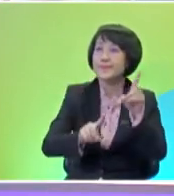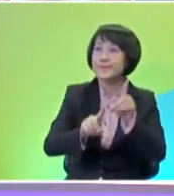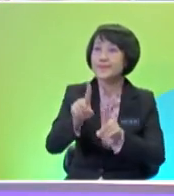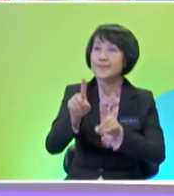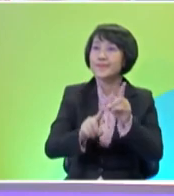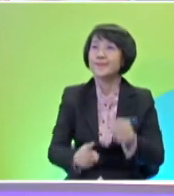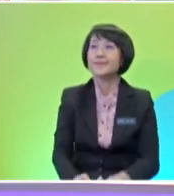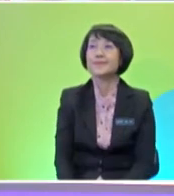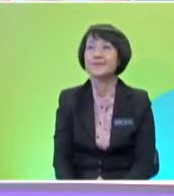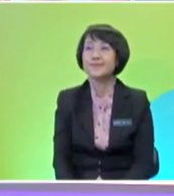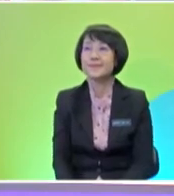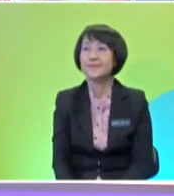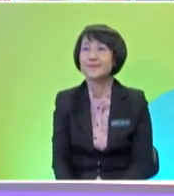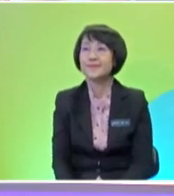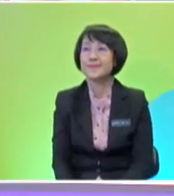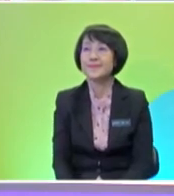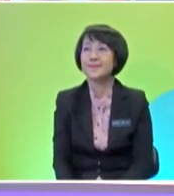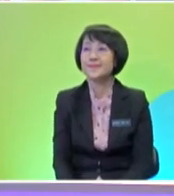oke bagus